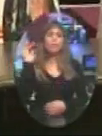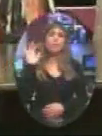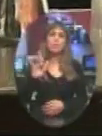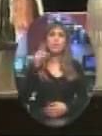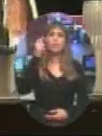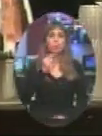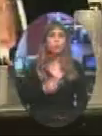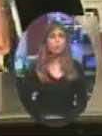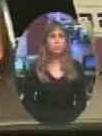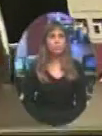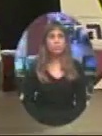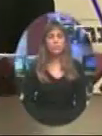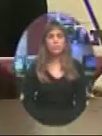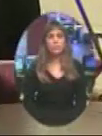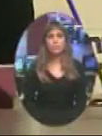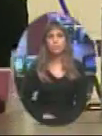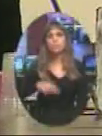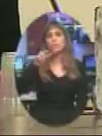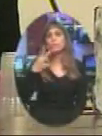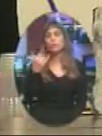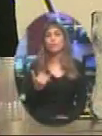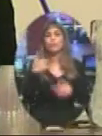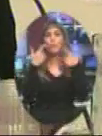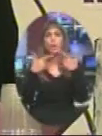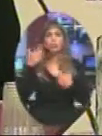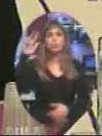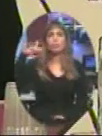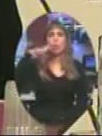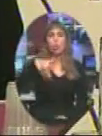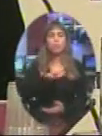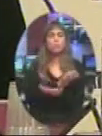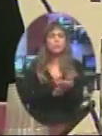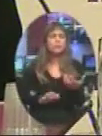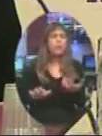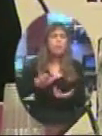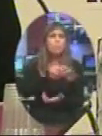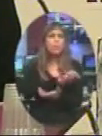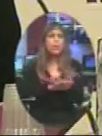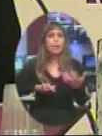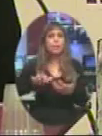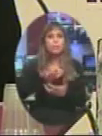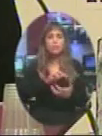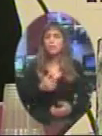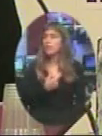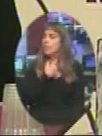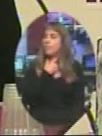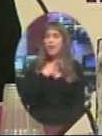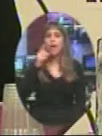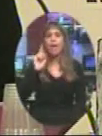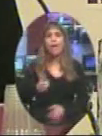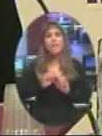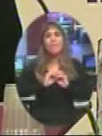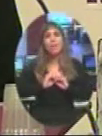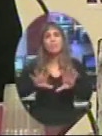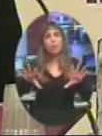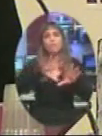והיות שאנחנו רואים פרשת צוללות שהולכת ומסתבכת ומסתעפת, אין מנוס מחשיפת הפרשה